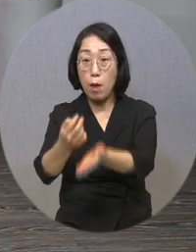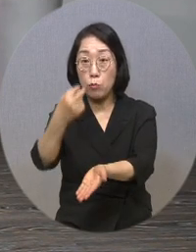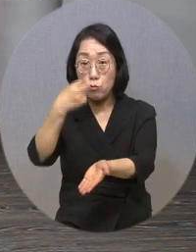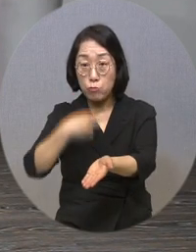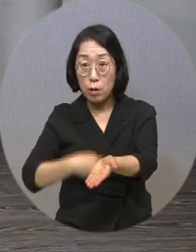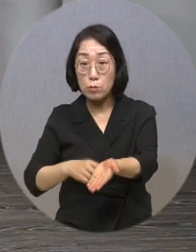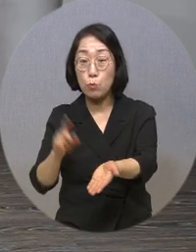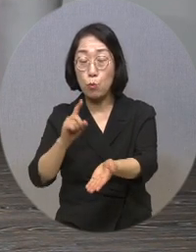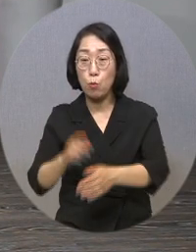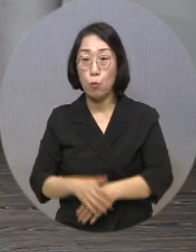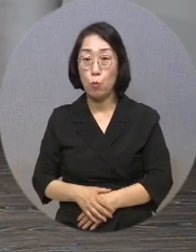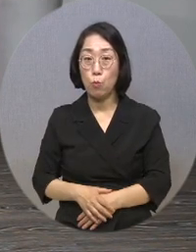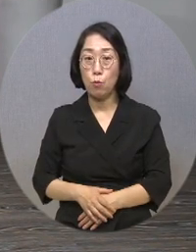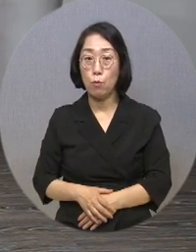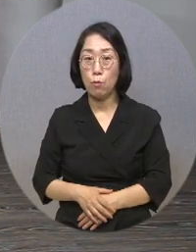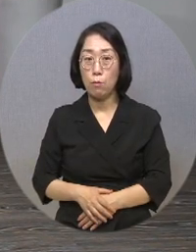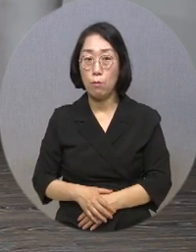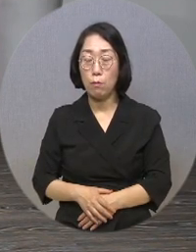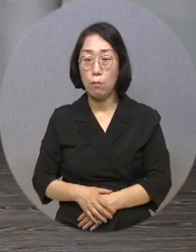문자 봤어요.